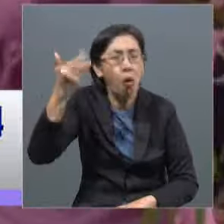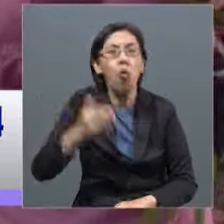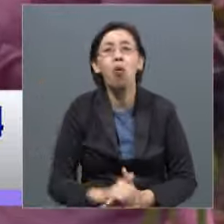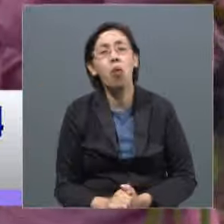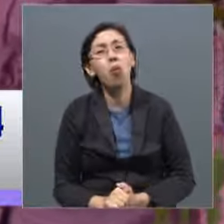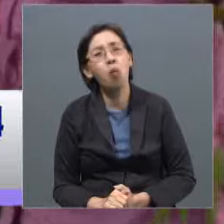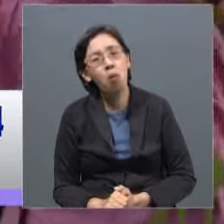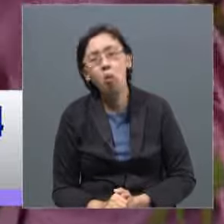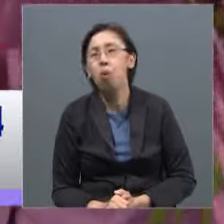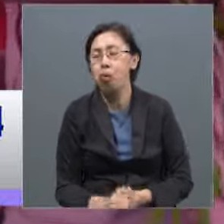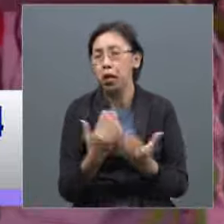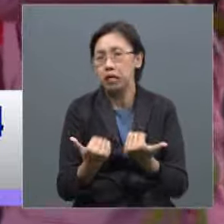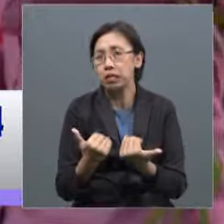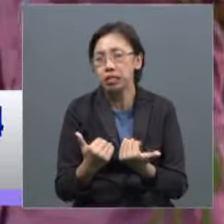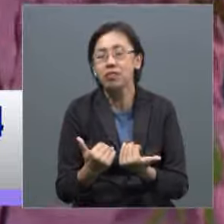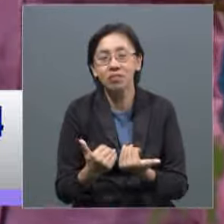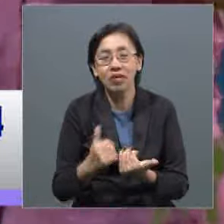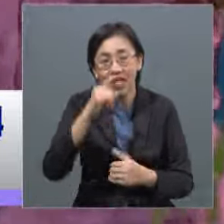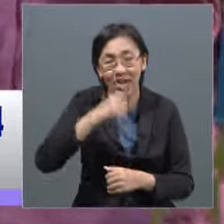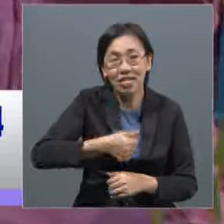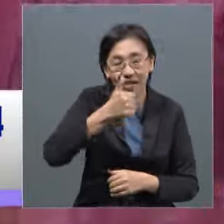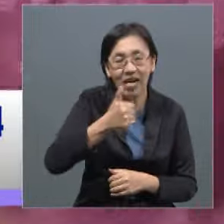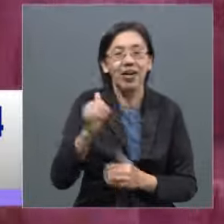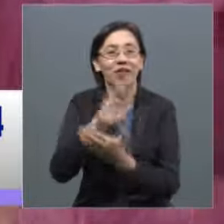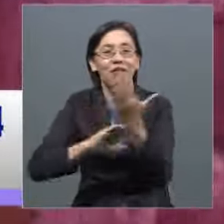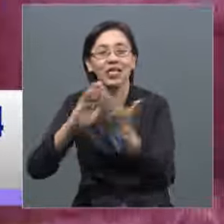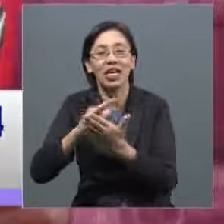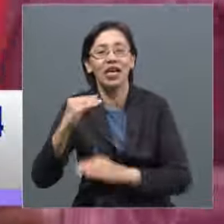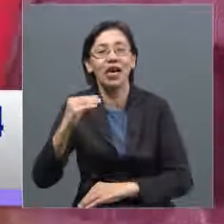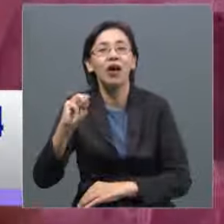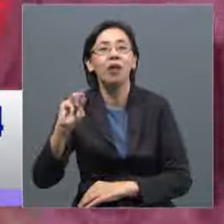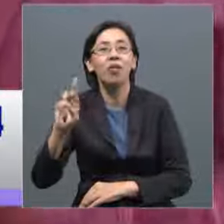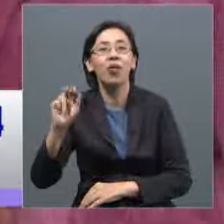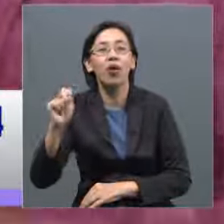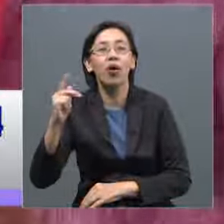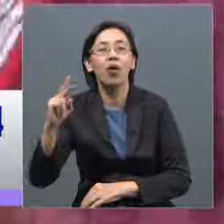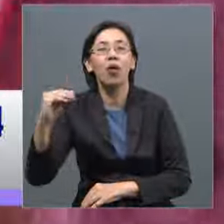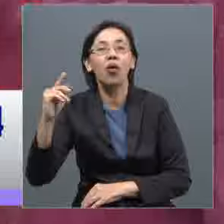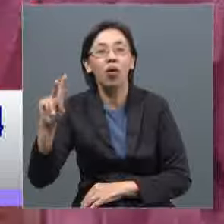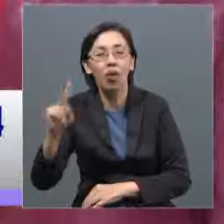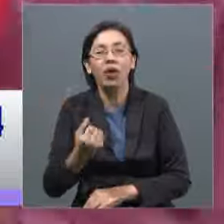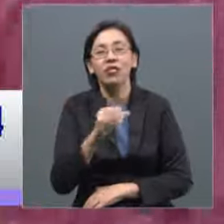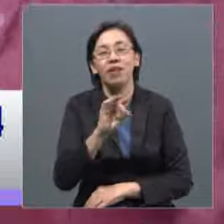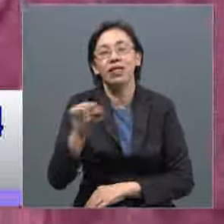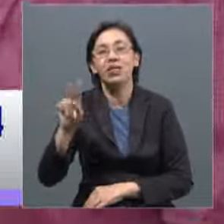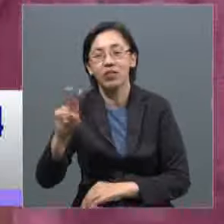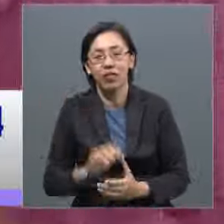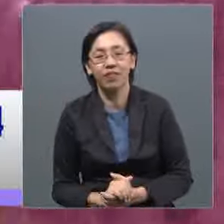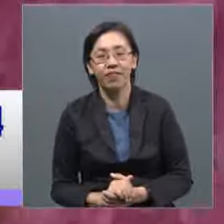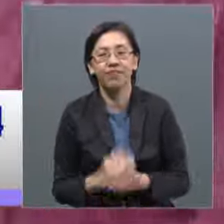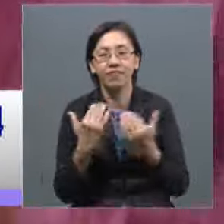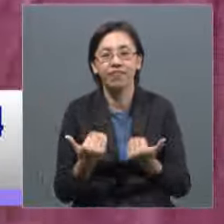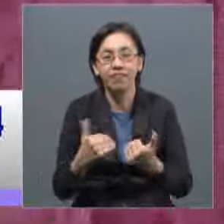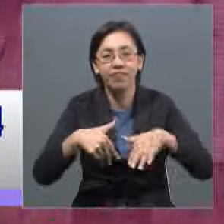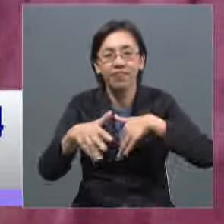ละครับนะครับจนเอาชนะนักเทควันโดจากโมร็อกโกได้ไป18-2แต้มนะครับซึ่งในขณะนี้ครับแฟนคลับและก็ประชา